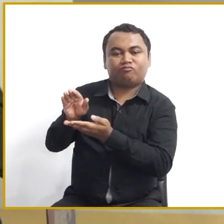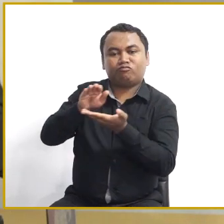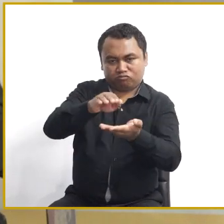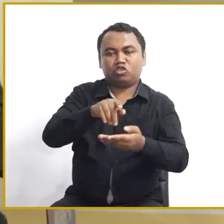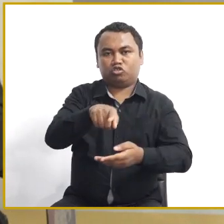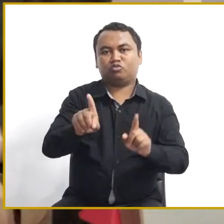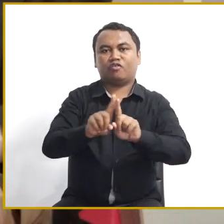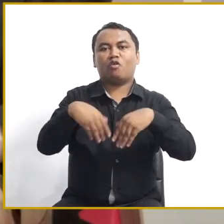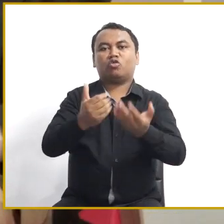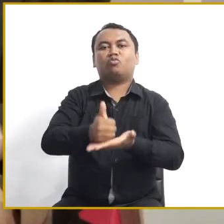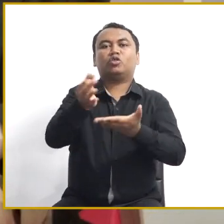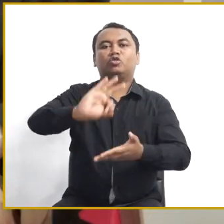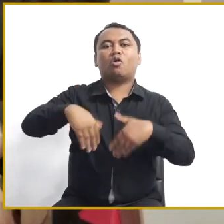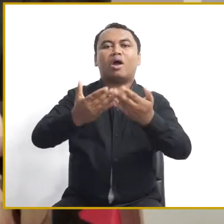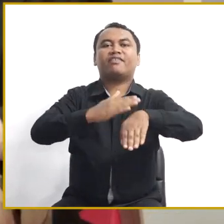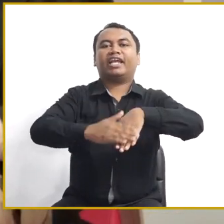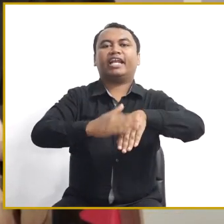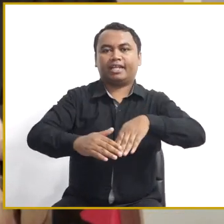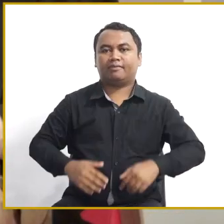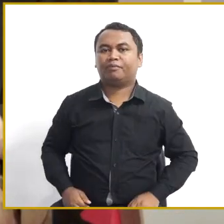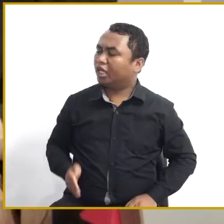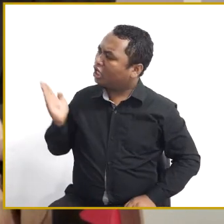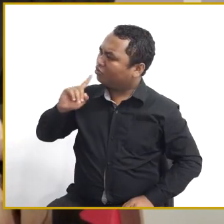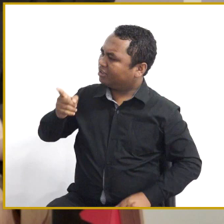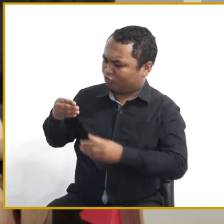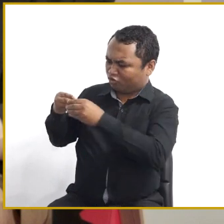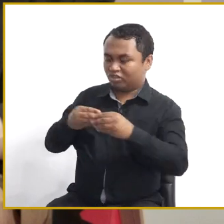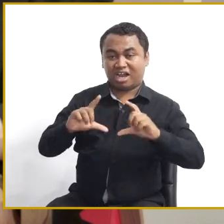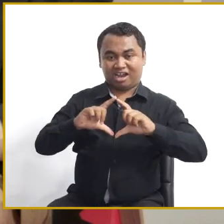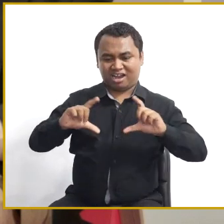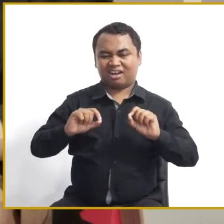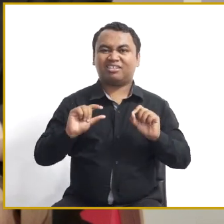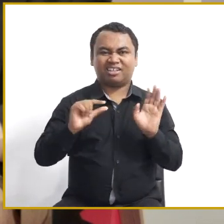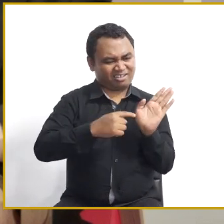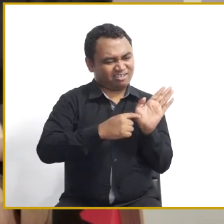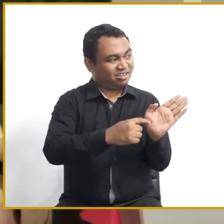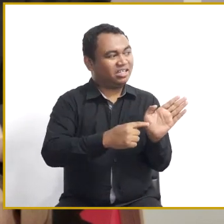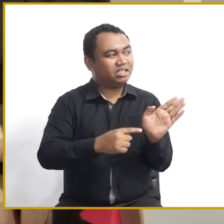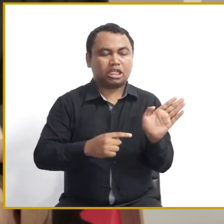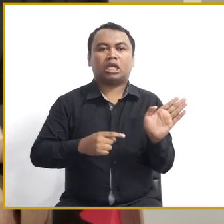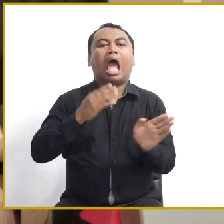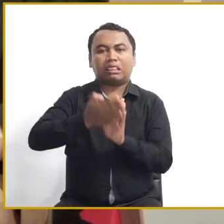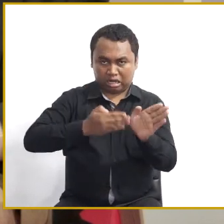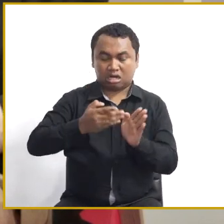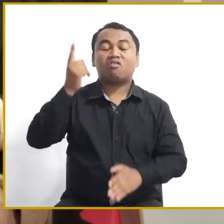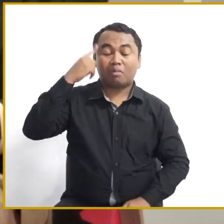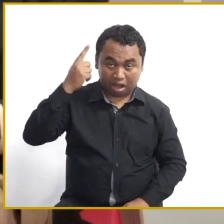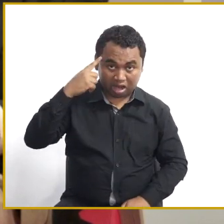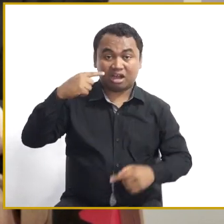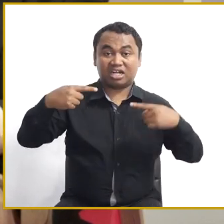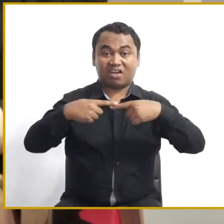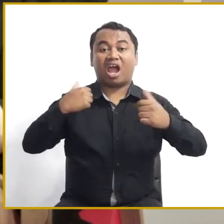firenena miresaka elektronika ianao a misy an'ity karta hoentinao ty a raha hoaniny eto andrenivohitra de mahalala andreny Patrick